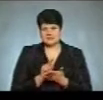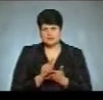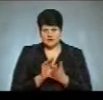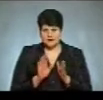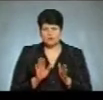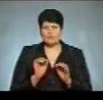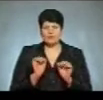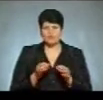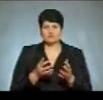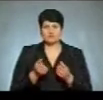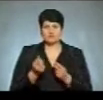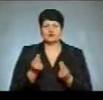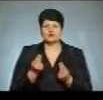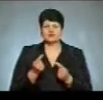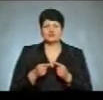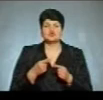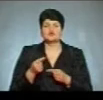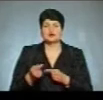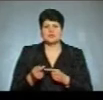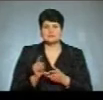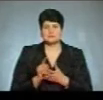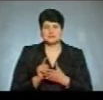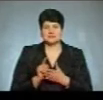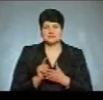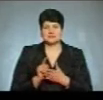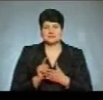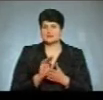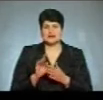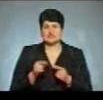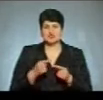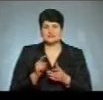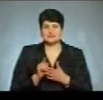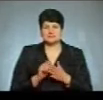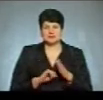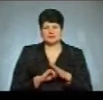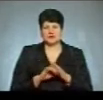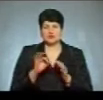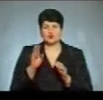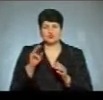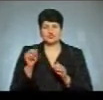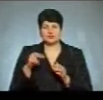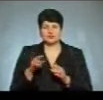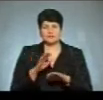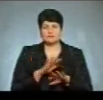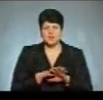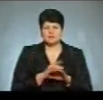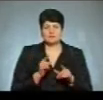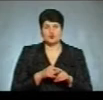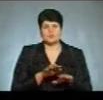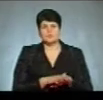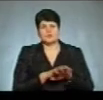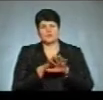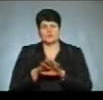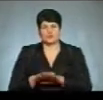отримати кошти через пенсійний, не через пенсійний фонд, а через Ощадбанк чи шляхом перерахування коштів